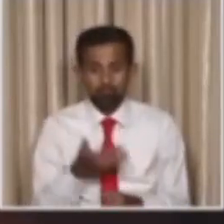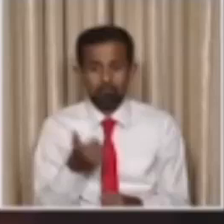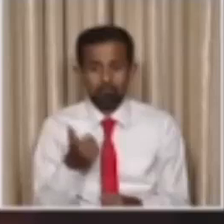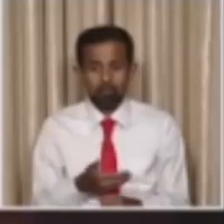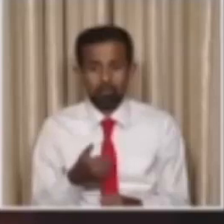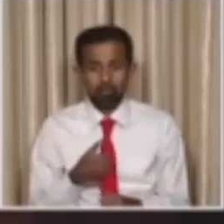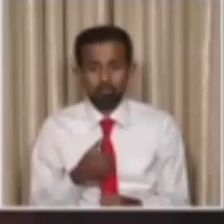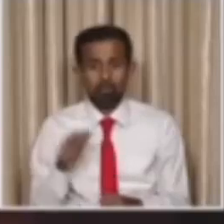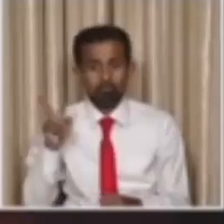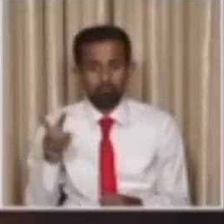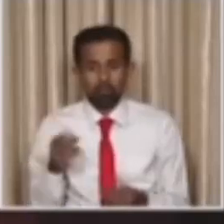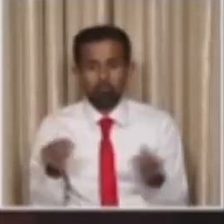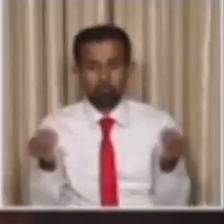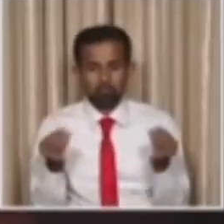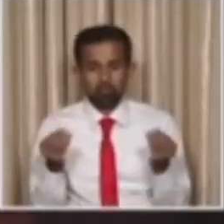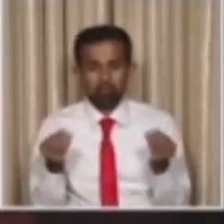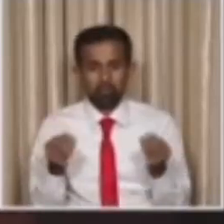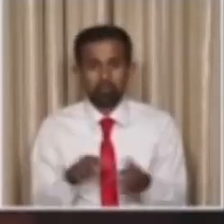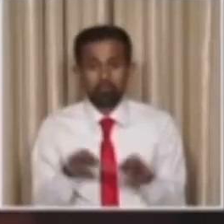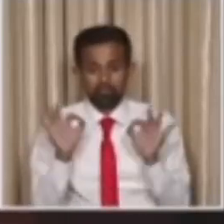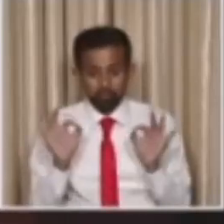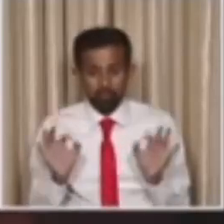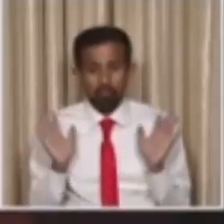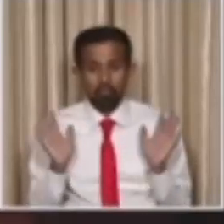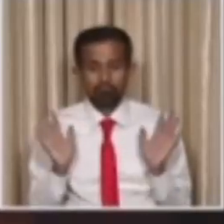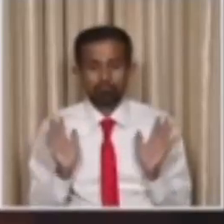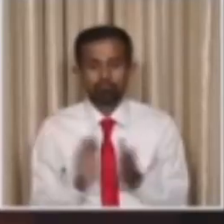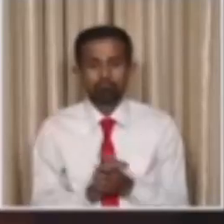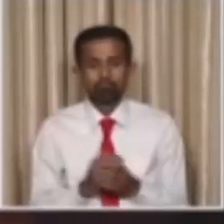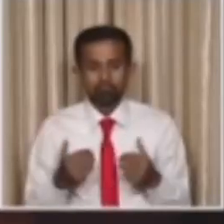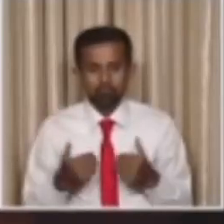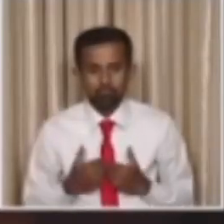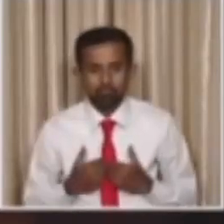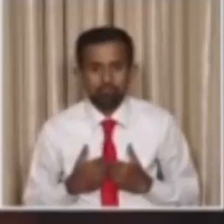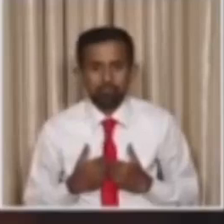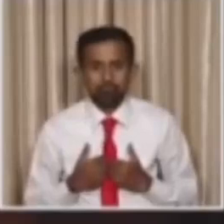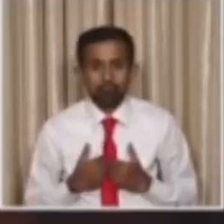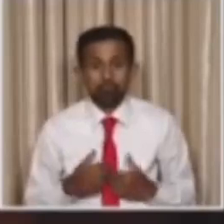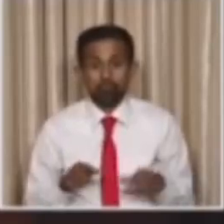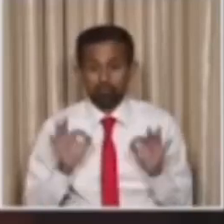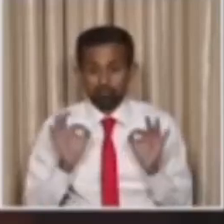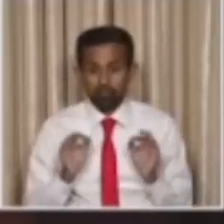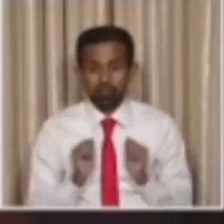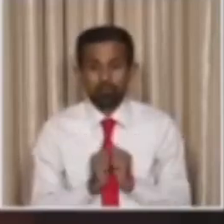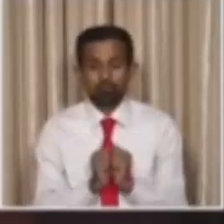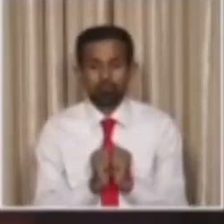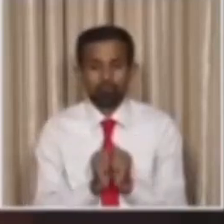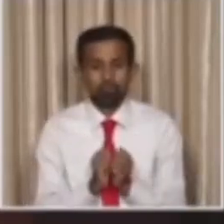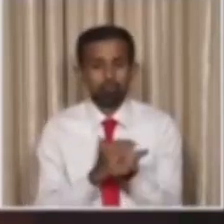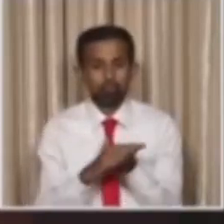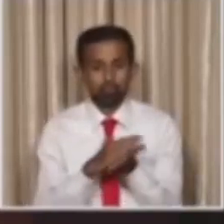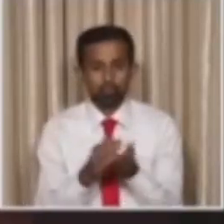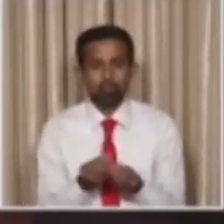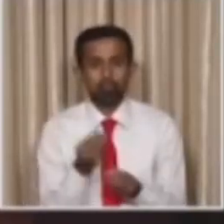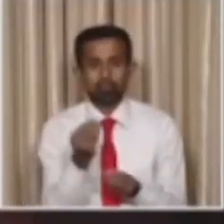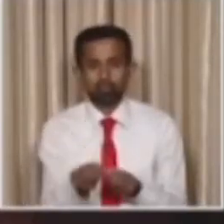අපි විශ්වාස කරන මේ අඩුපාඩුවත් නිවැරදි වෙන්නට ඕන ඒ සඳහා අපි ඒ නිවැරදි ක්‍රියාමාර්ගයට උදව් කරන්න